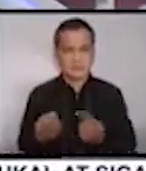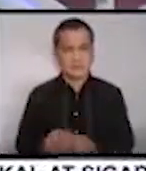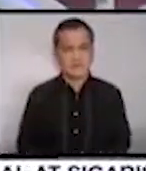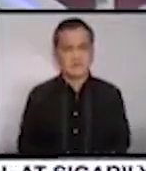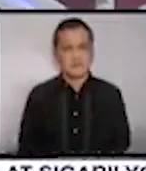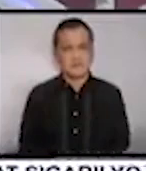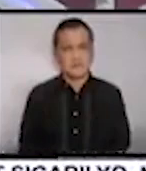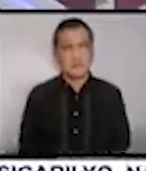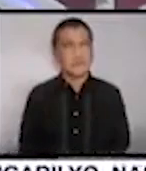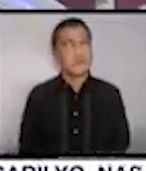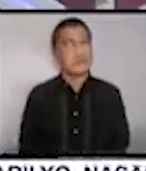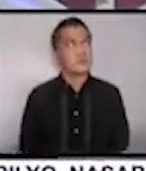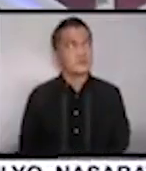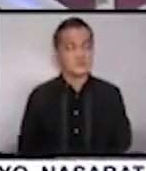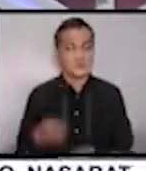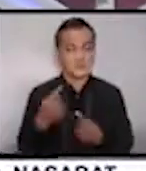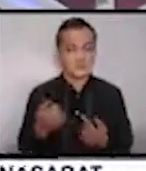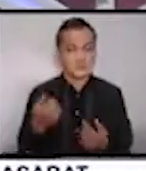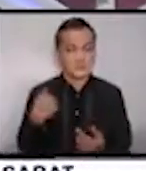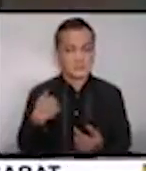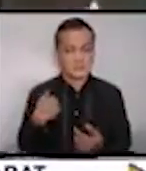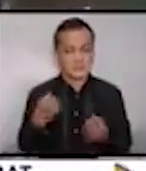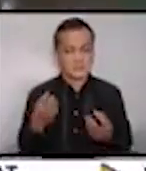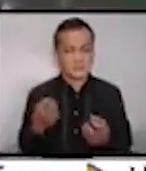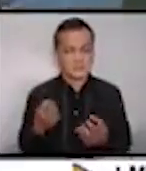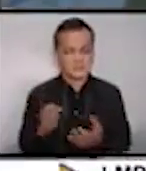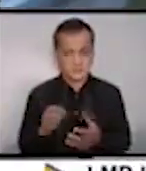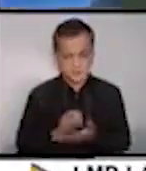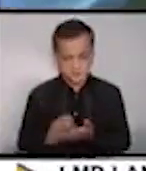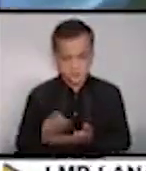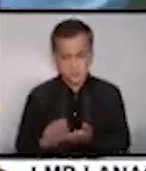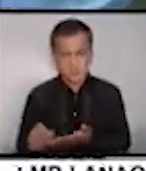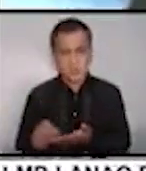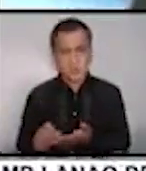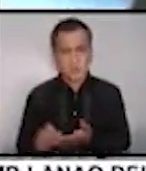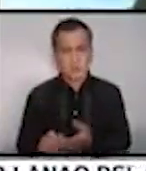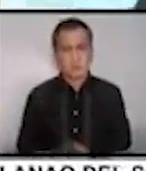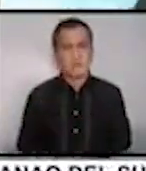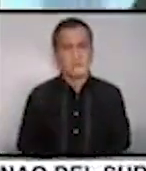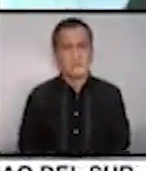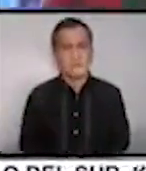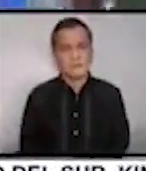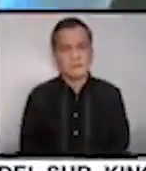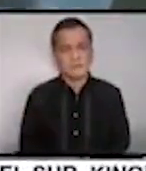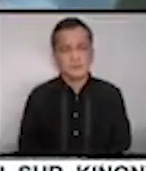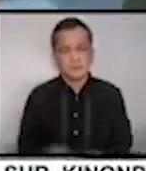ganun karami yung na-compose ko. And more on ano po siya, mga love song.